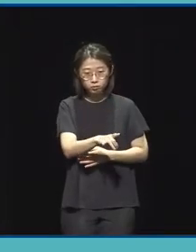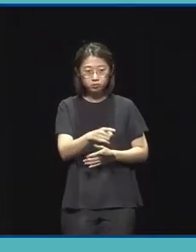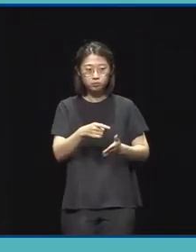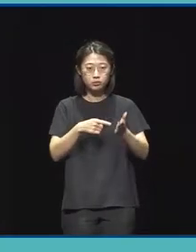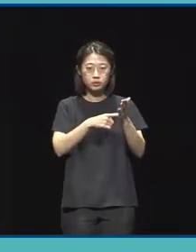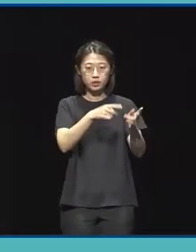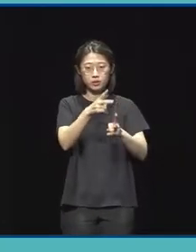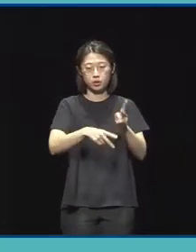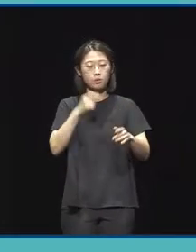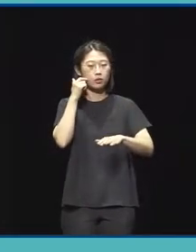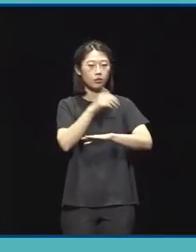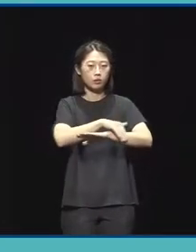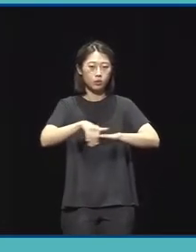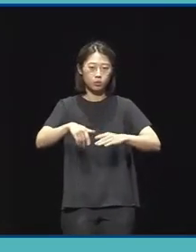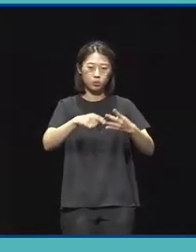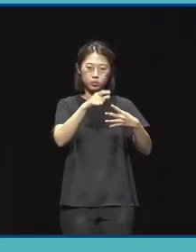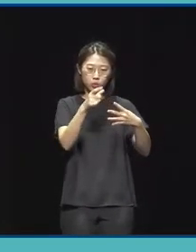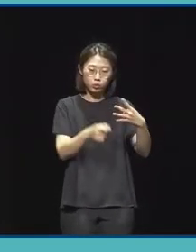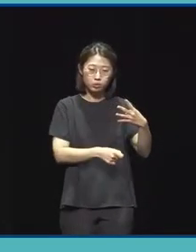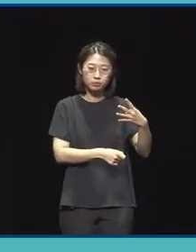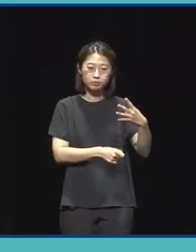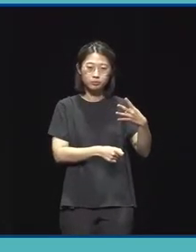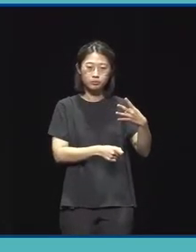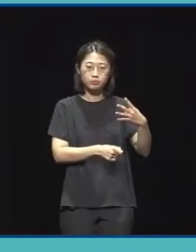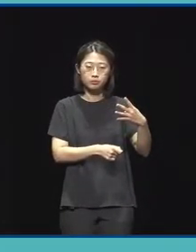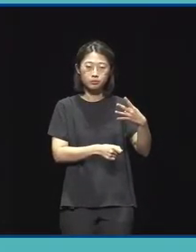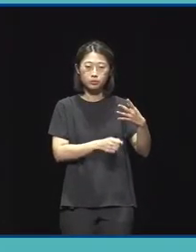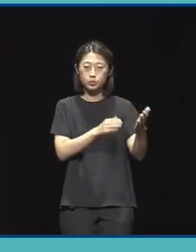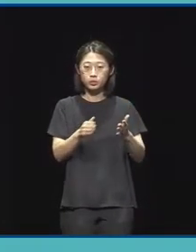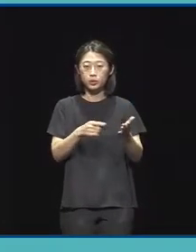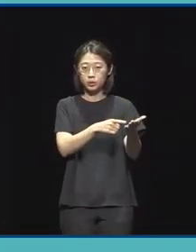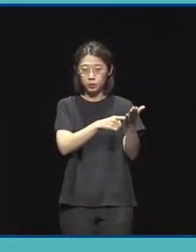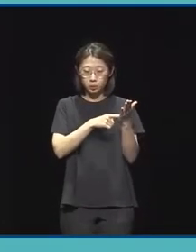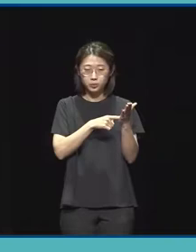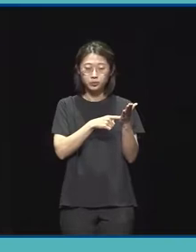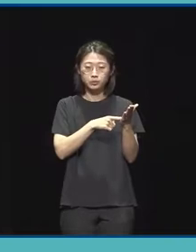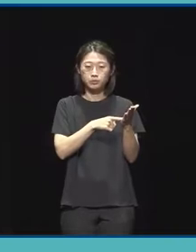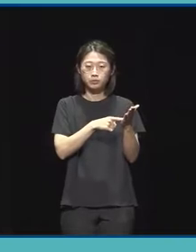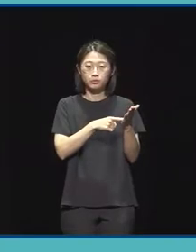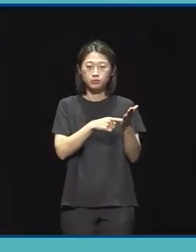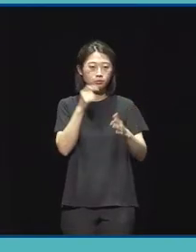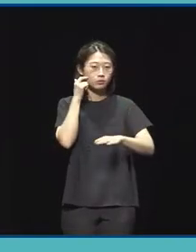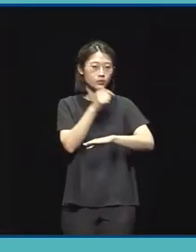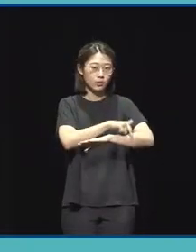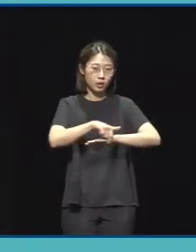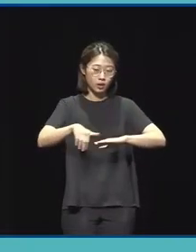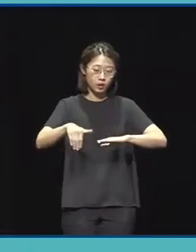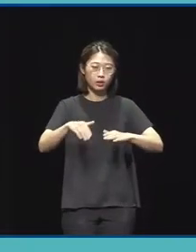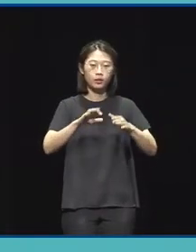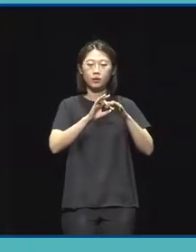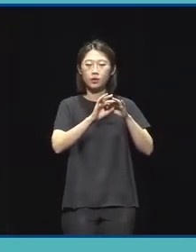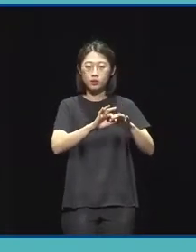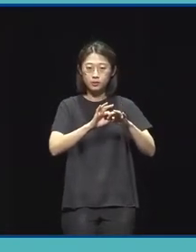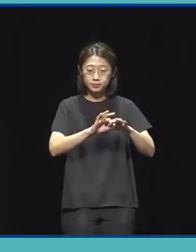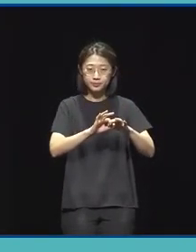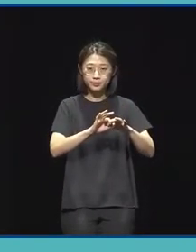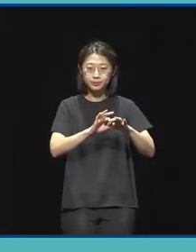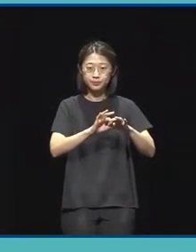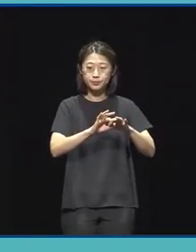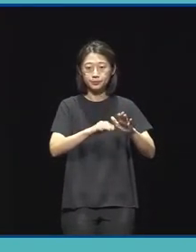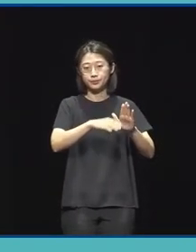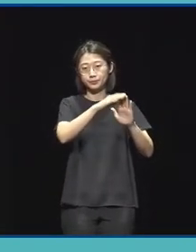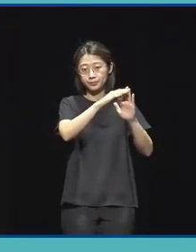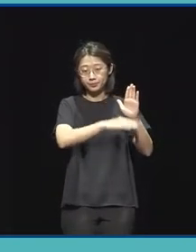사업 계획들 프로그램북이라고 나오는 어 어떤 일컫는 계획들을 저희가 등록을 받고 개별